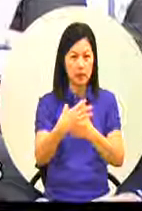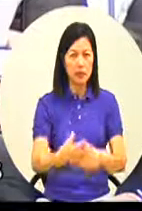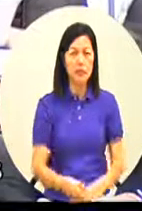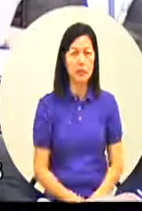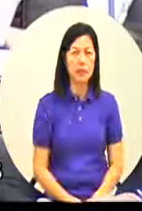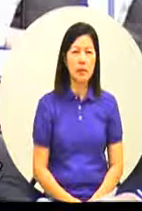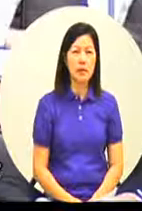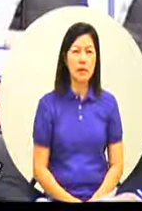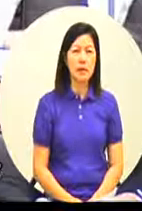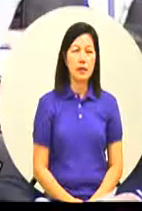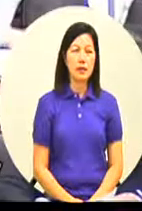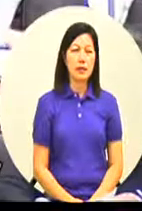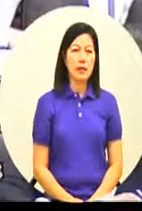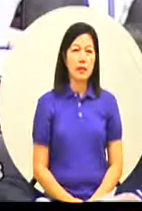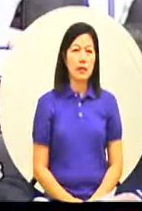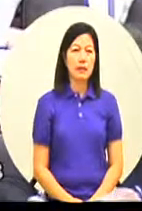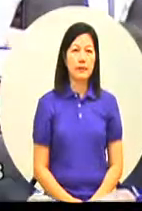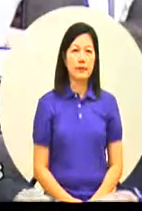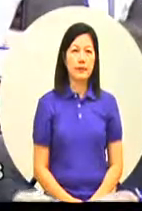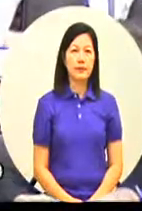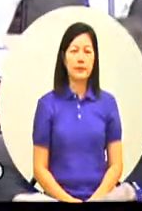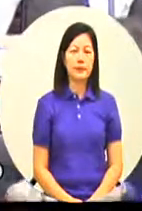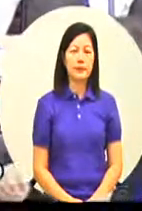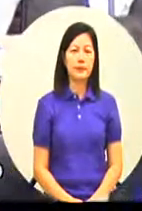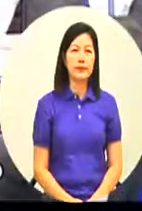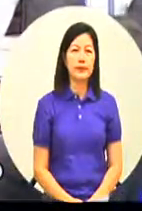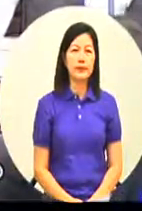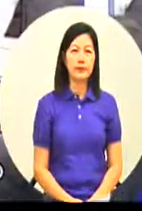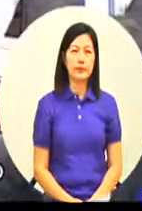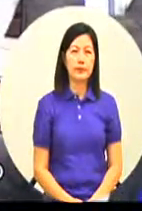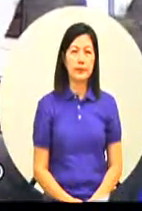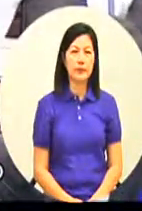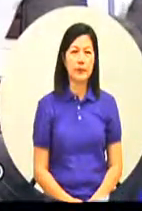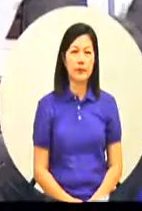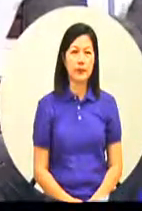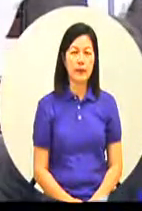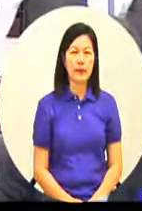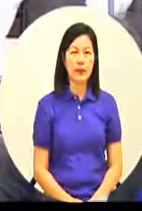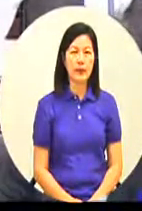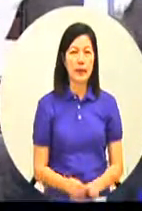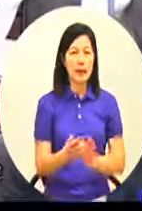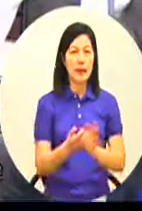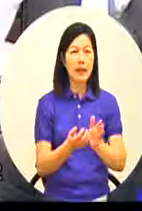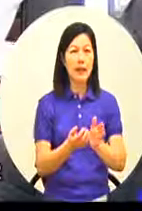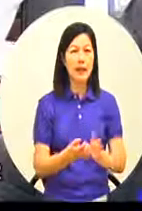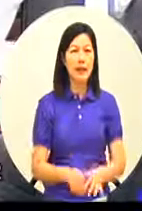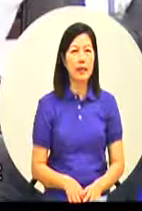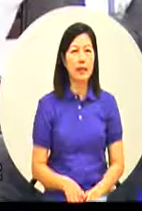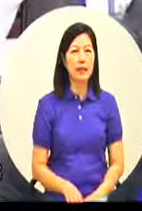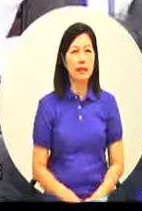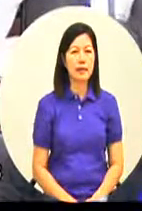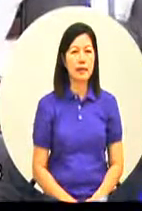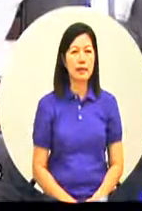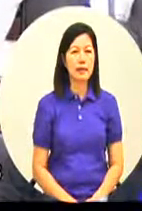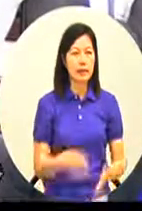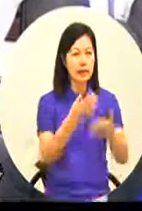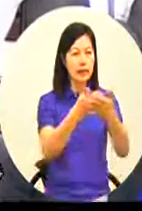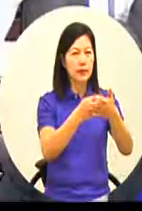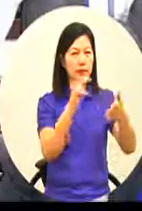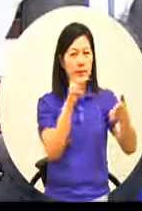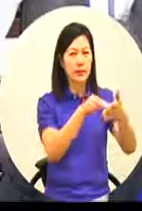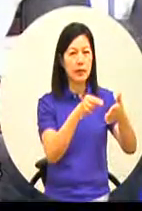局长到。 谢谢主席，谢谢前议员。头多那个南善那个部分，有刚刚有讲过